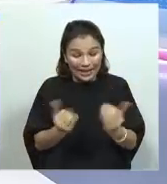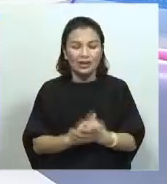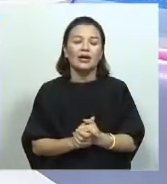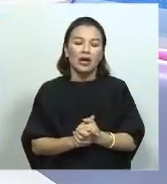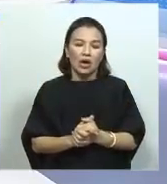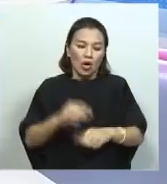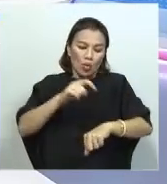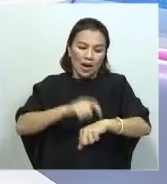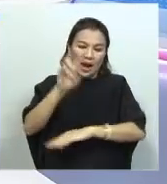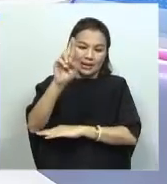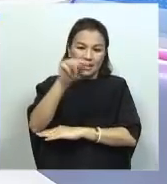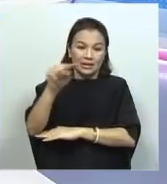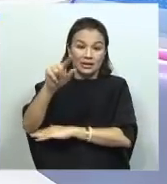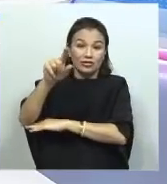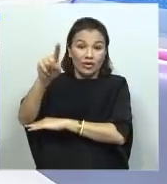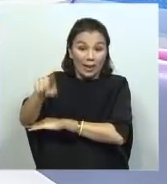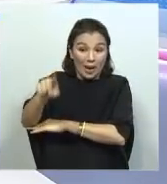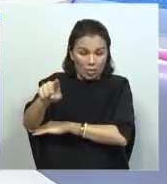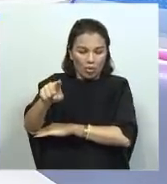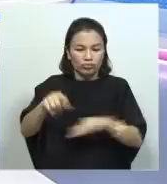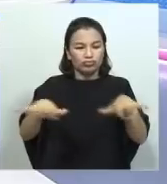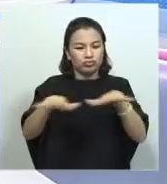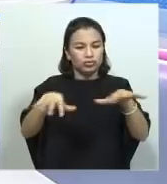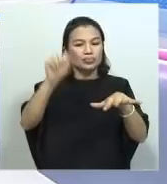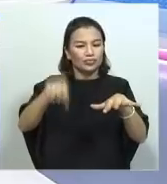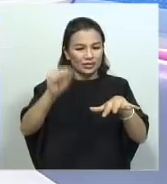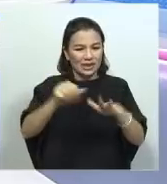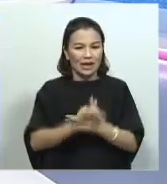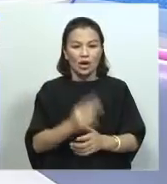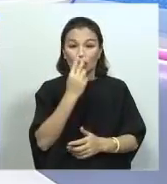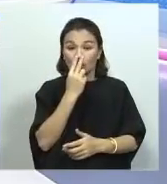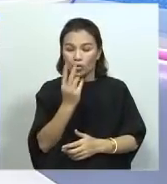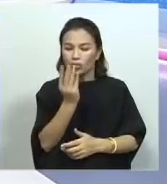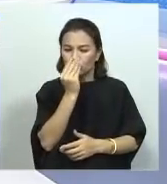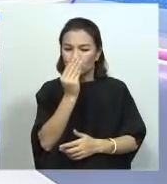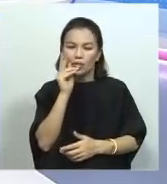บ่ายเนี่ยมีแผ่นดินไหวเกิดขึ้นนะคะส่วนสถานการณ์หลังจากนี้ก็จะติดตามอย่างใกล้ชิดต่อไปนะคะ